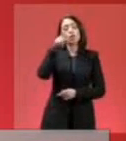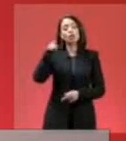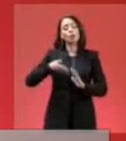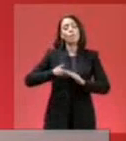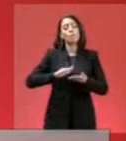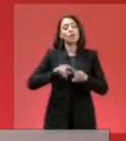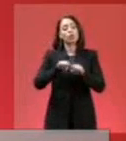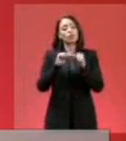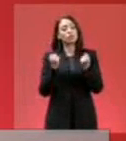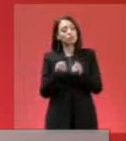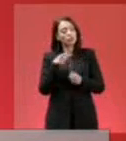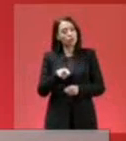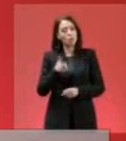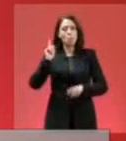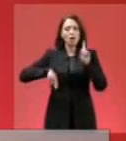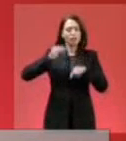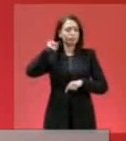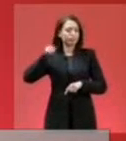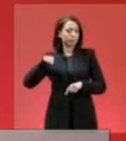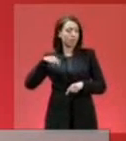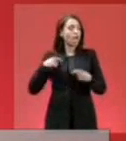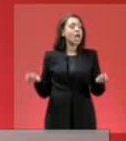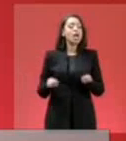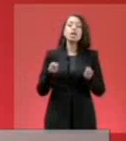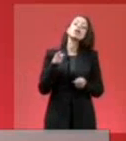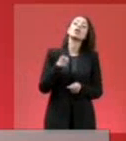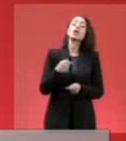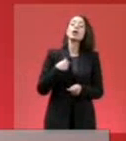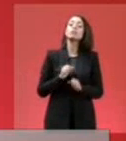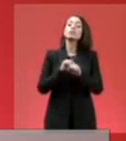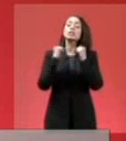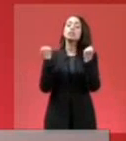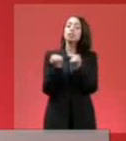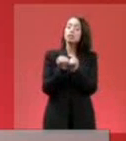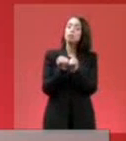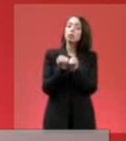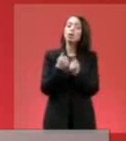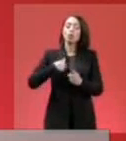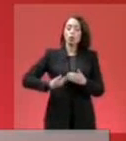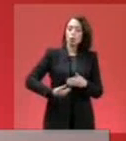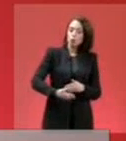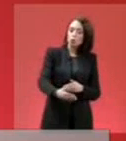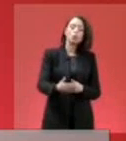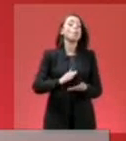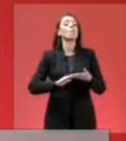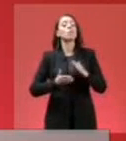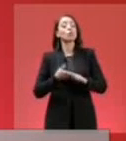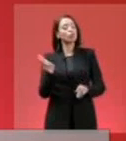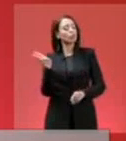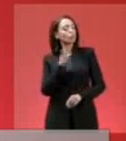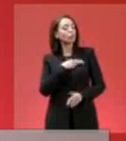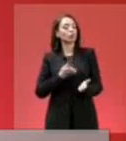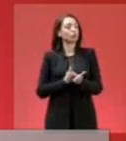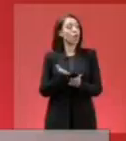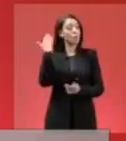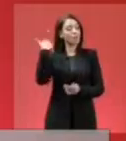παρά το ότι λιδωρηθήκαμε γι' αυτό. Κάναμε όμως το ασφαλιστικό μας σύστημα πλέον πλεονασματικό από ελλειμματικό. Εκεί